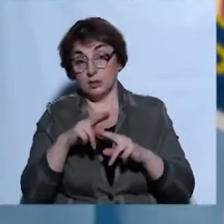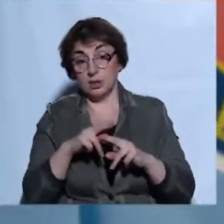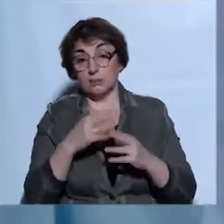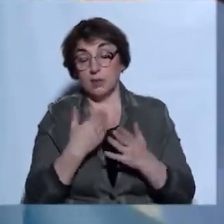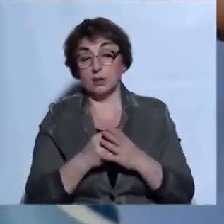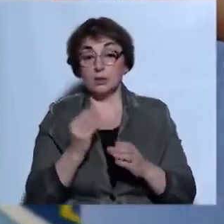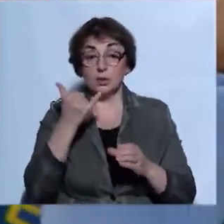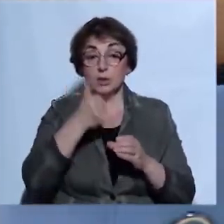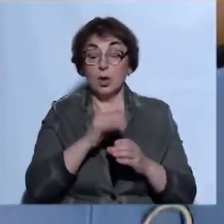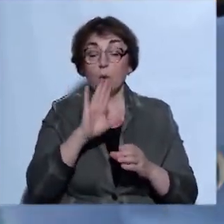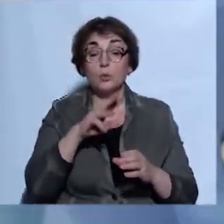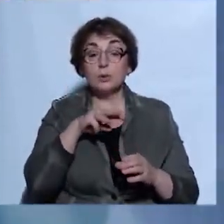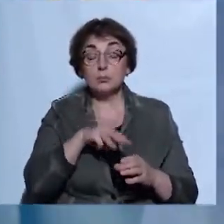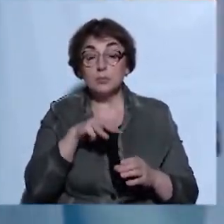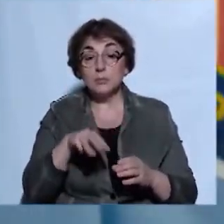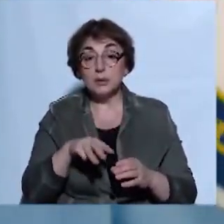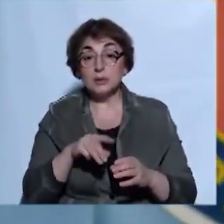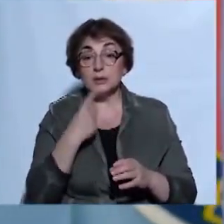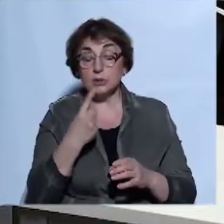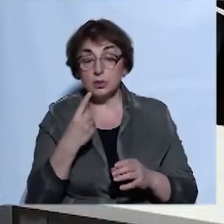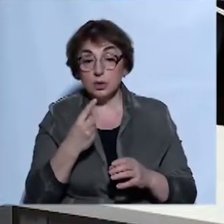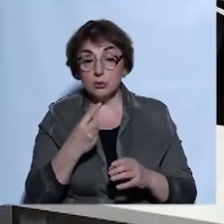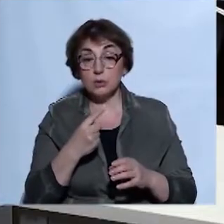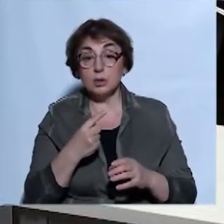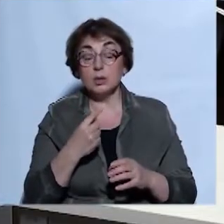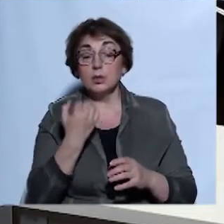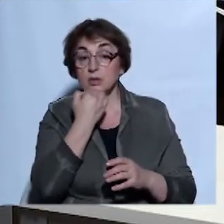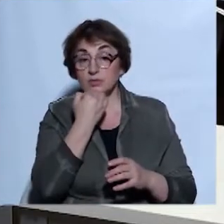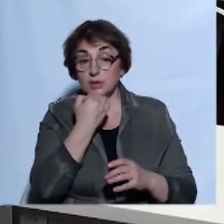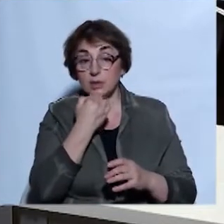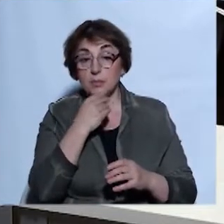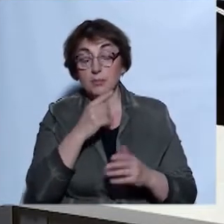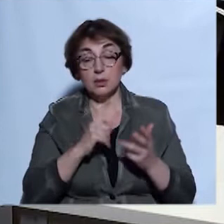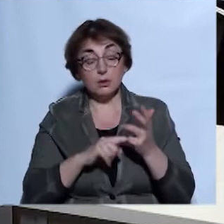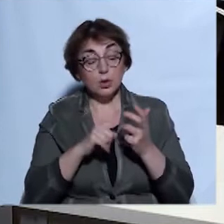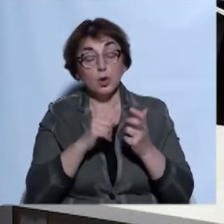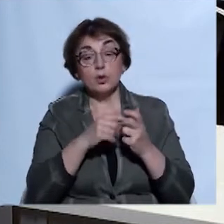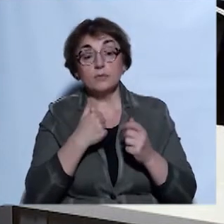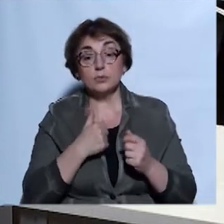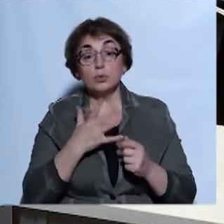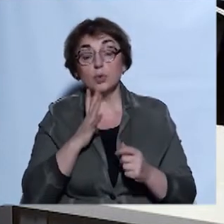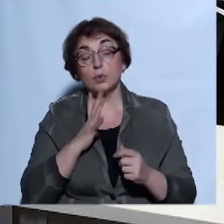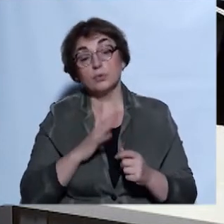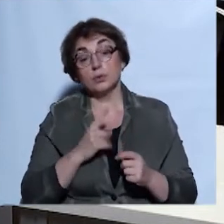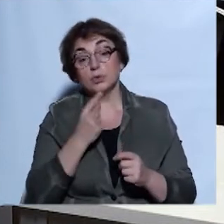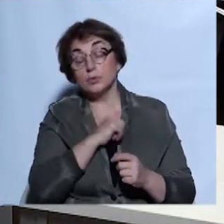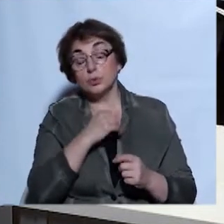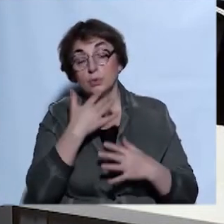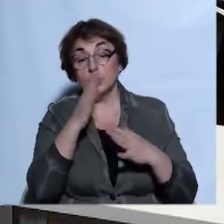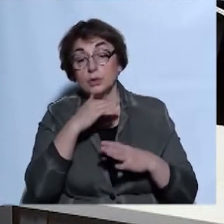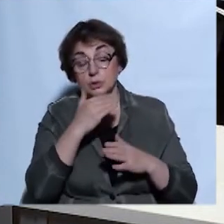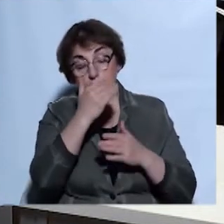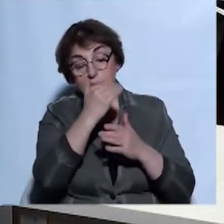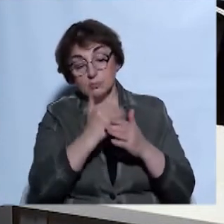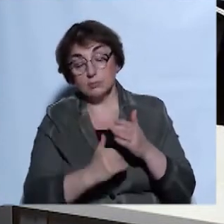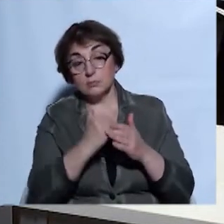Მაგალითად, მოვათავსოთ 5 მილილიტრი თითოული ხსნარი და შემდეგ უკვე ვითვლით იმ დროს, რომელიც ჭირდება თითოეულ სითხეს